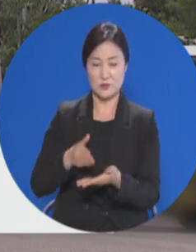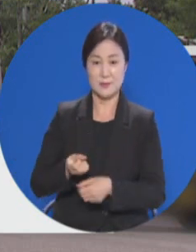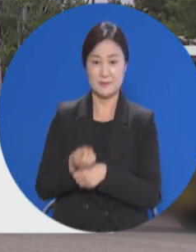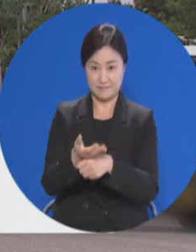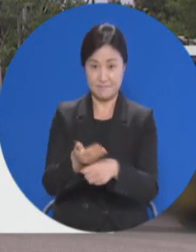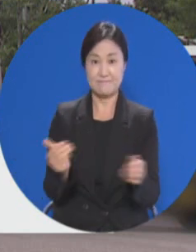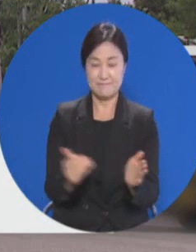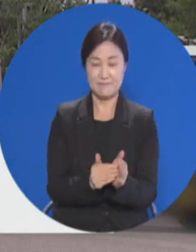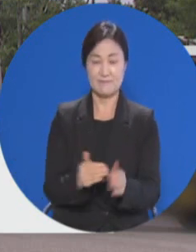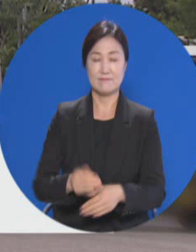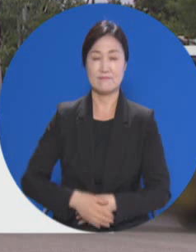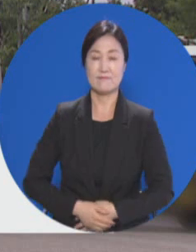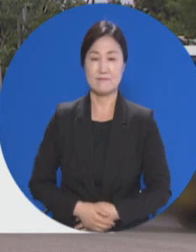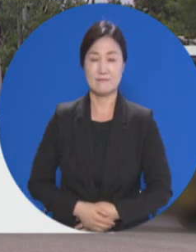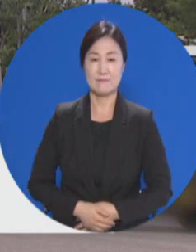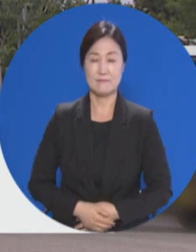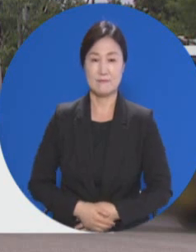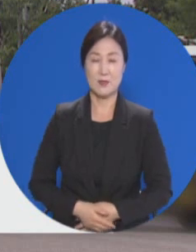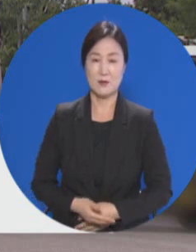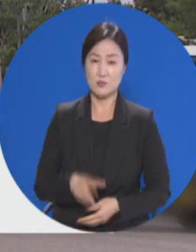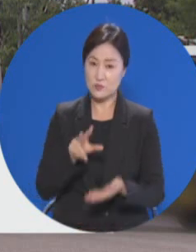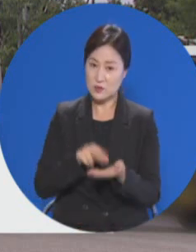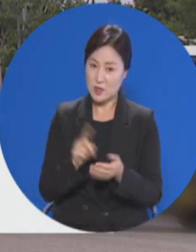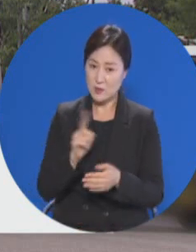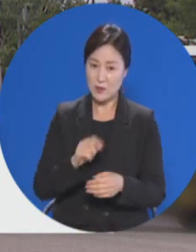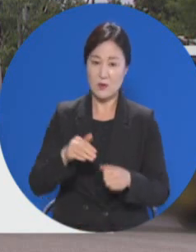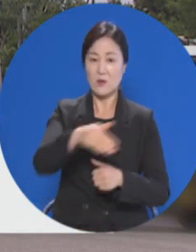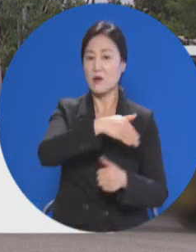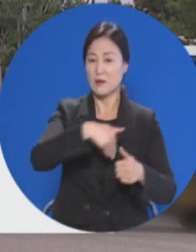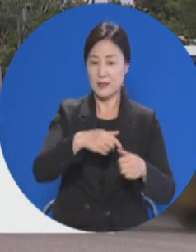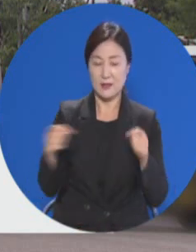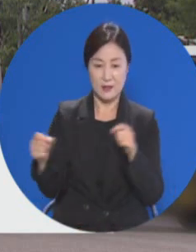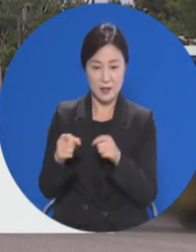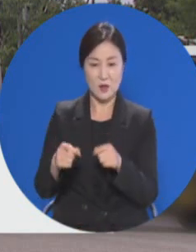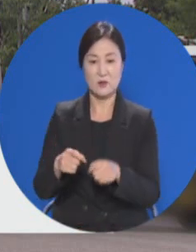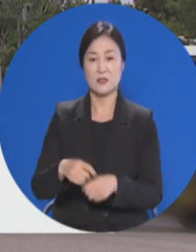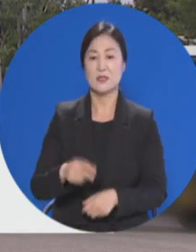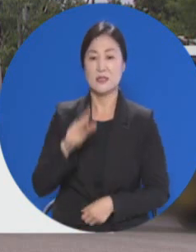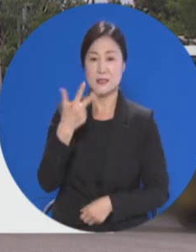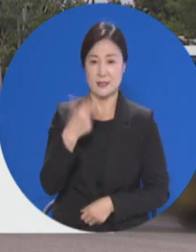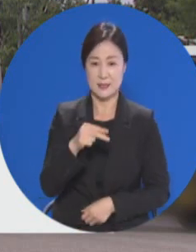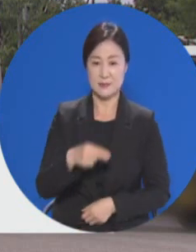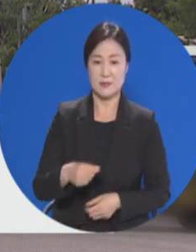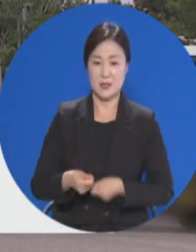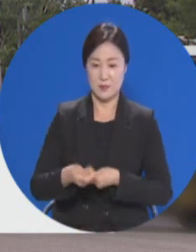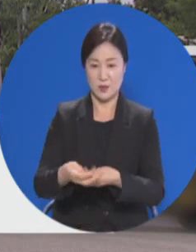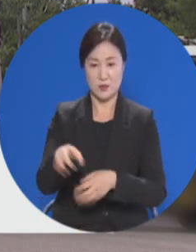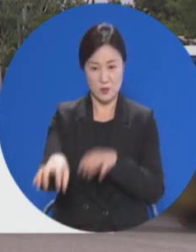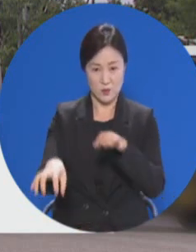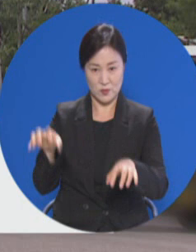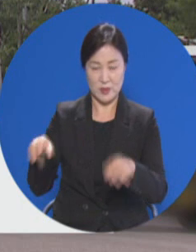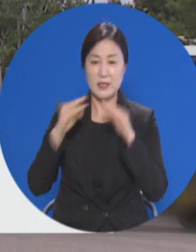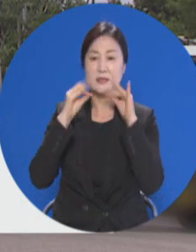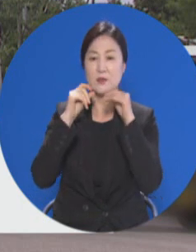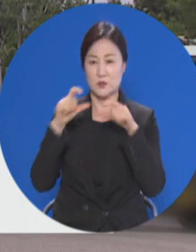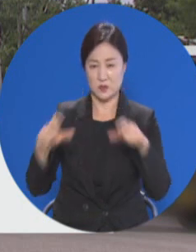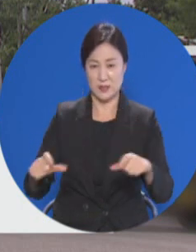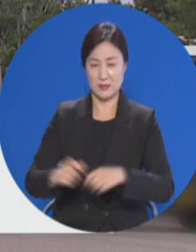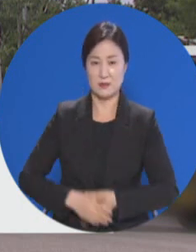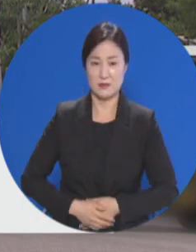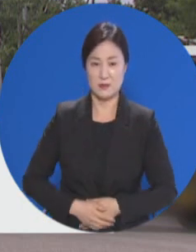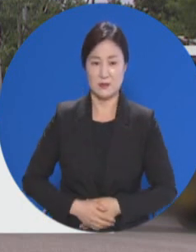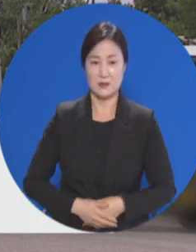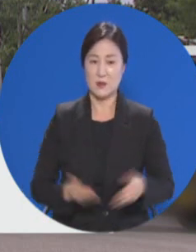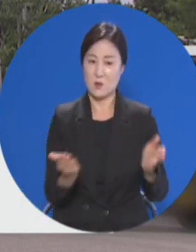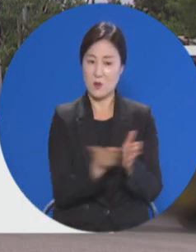전 해드렸습니다. 그런데 광양항 배후단지에 맞닿아 있는 7만여 제곱미터 면적의 잡종지는 배후단지에